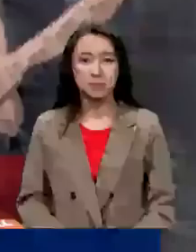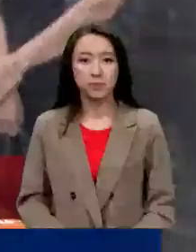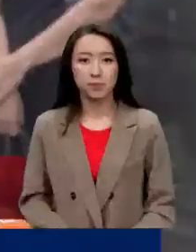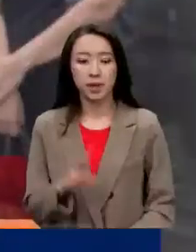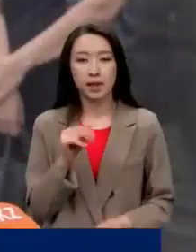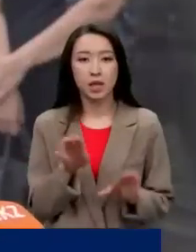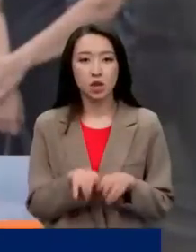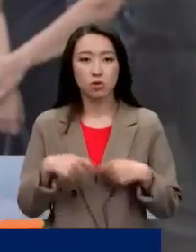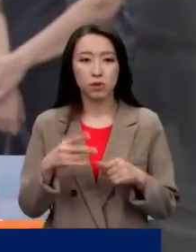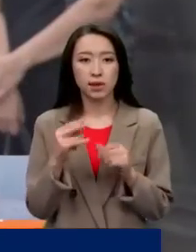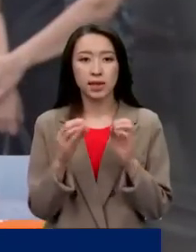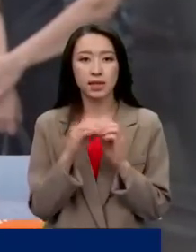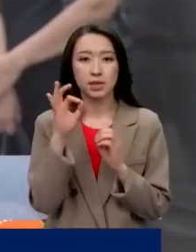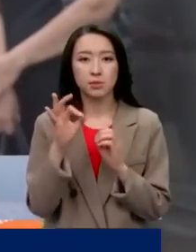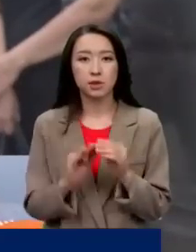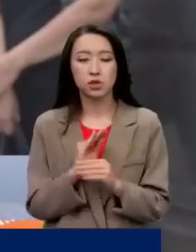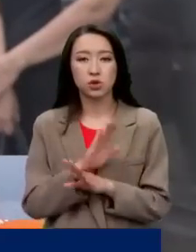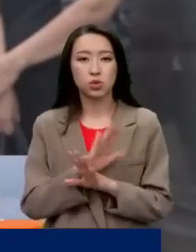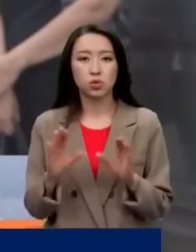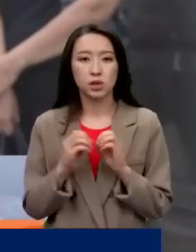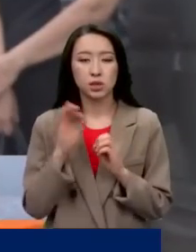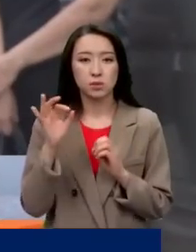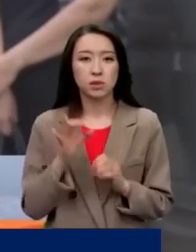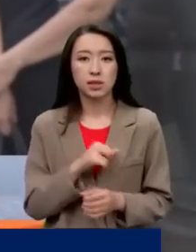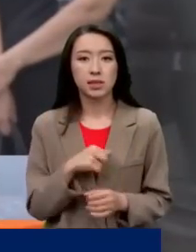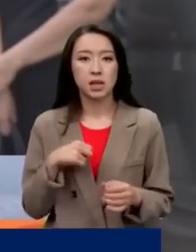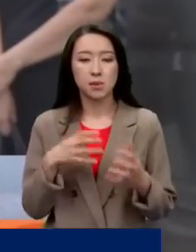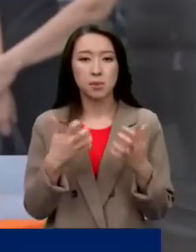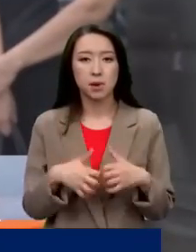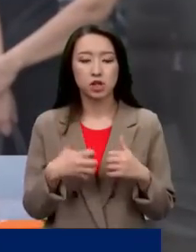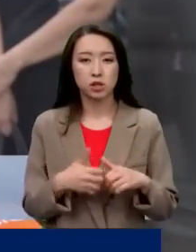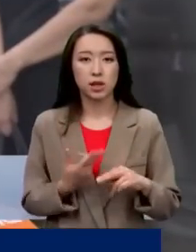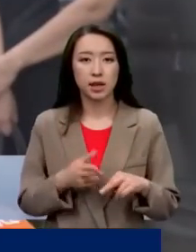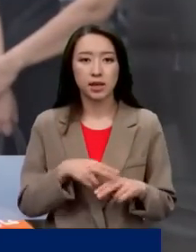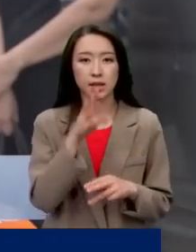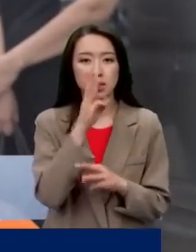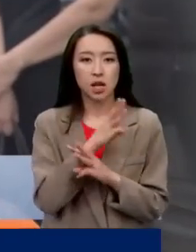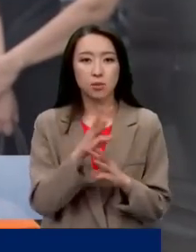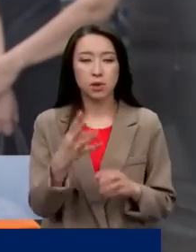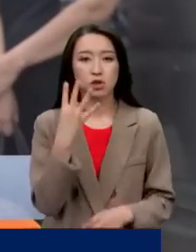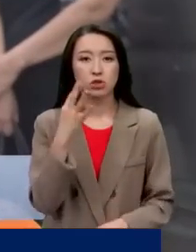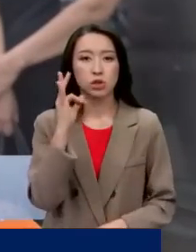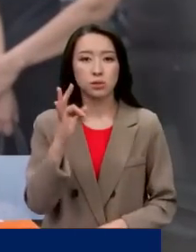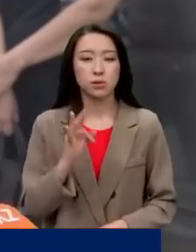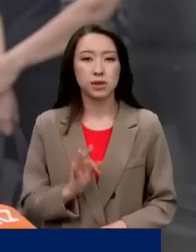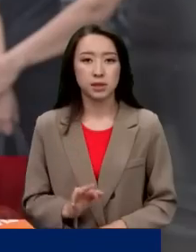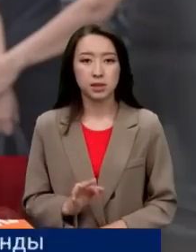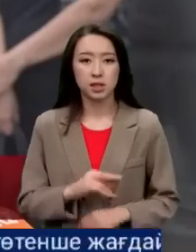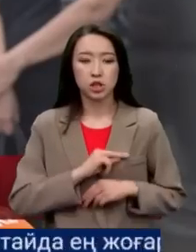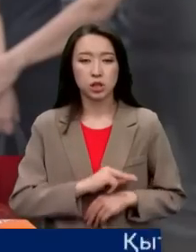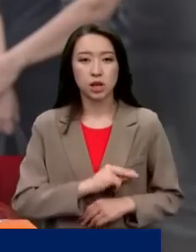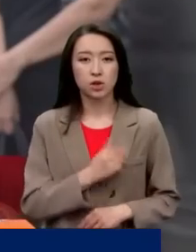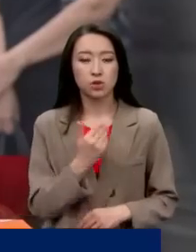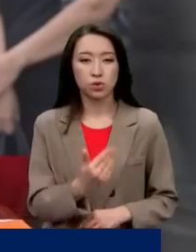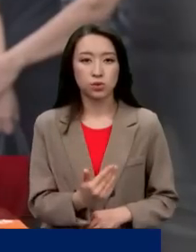товар на 10% мы накидываем, всего лишь 10%. И вот сами посчитайте, это зарплата 4%, зарплата